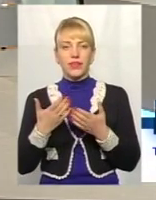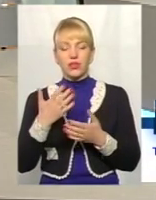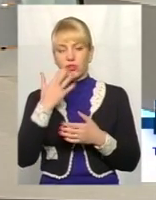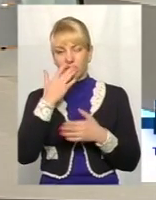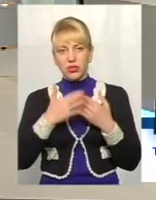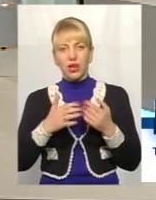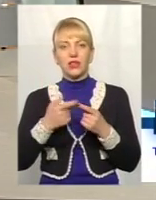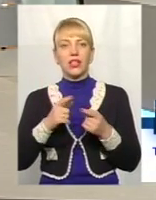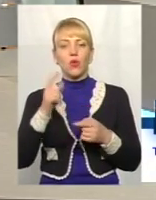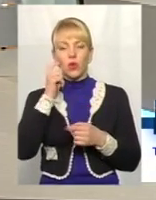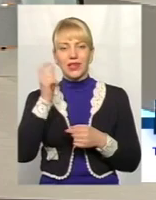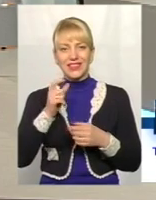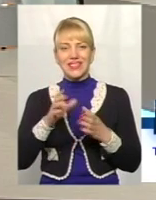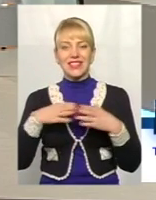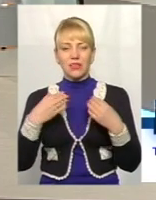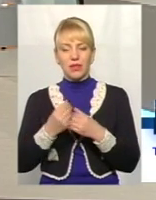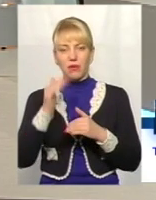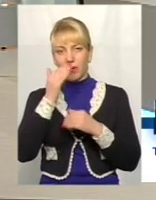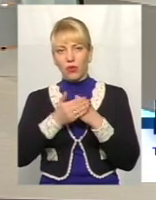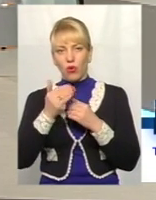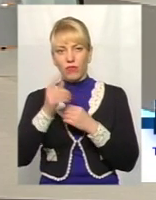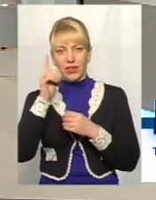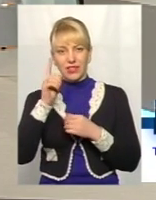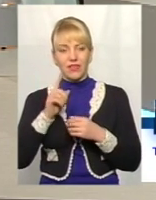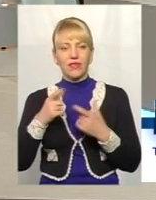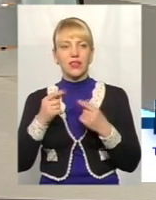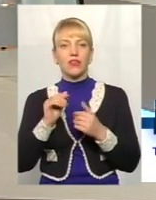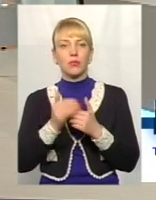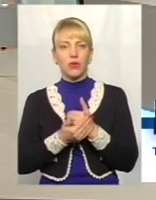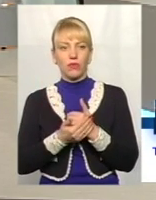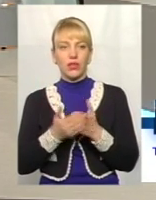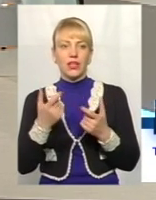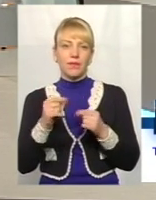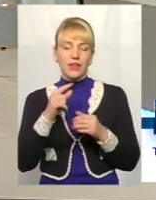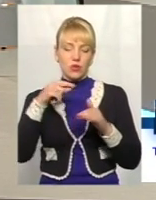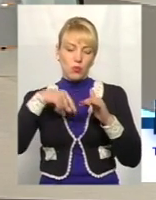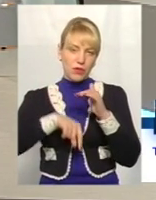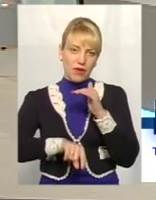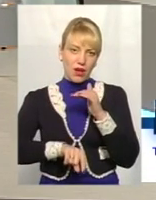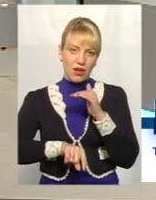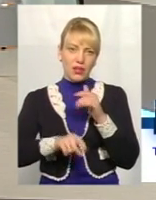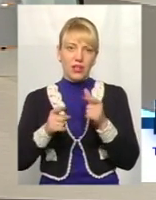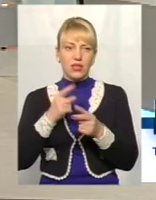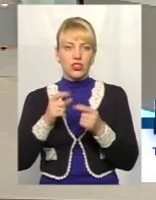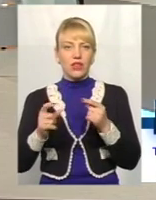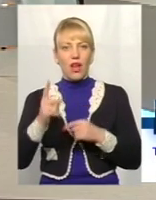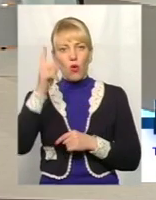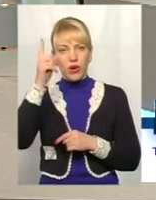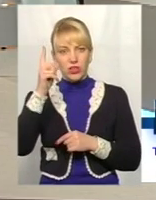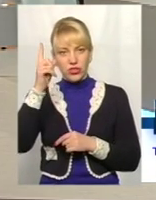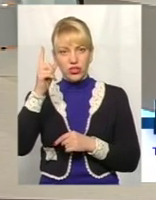українська сім'я переховувала євреїв, де вони переховували? Десь у підвалі, десь на